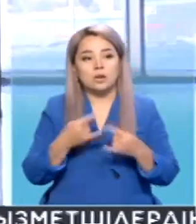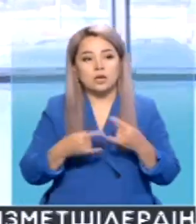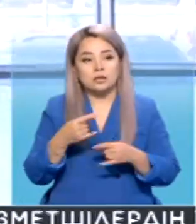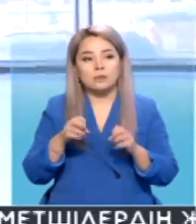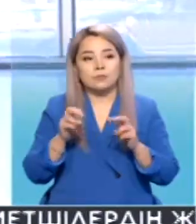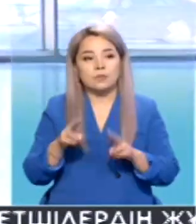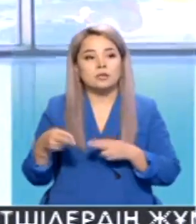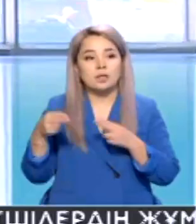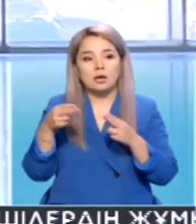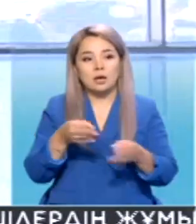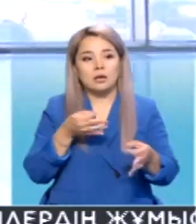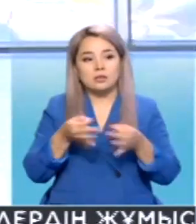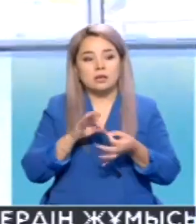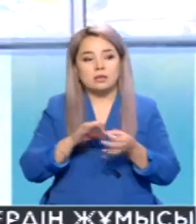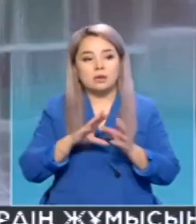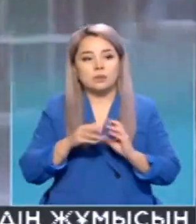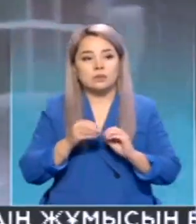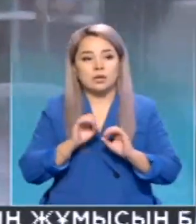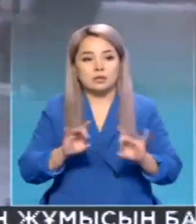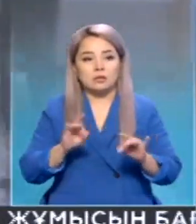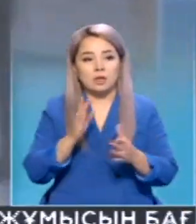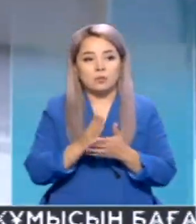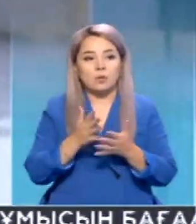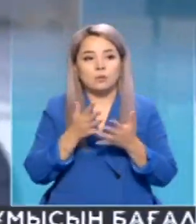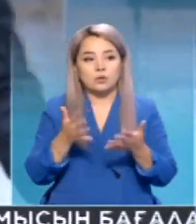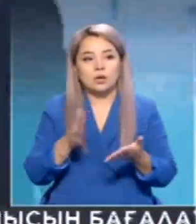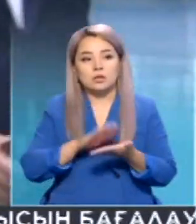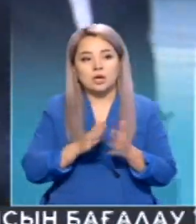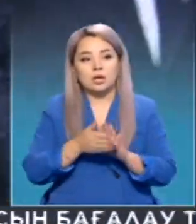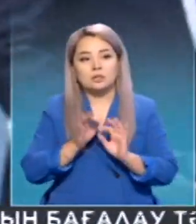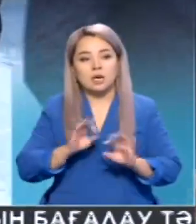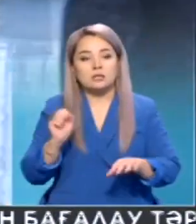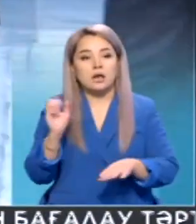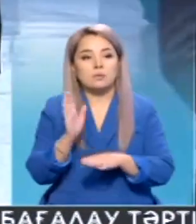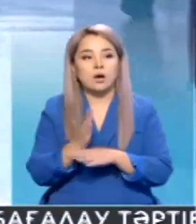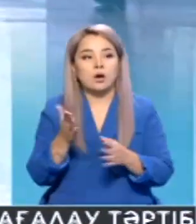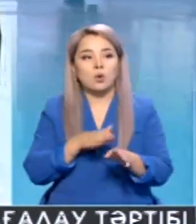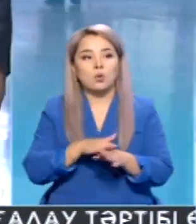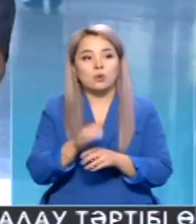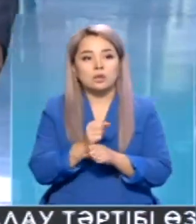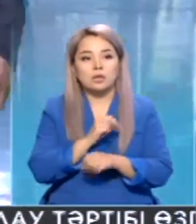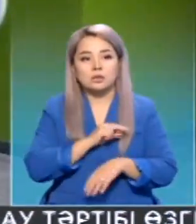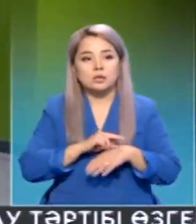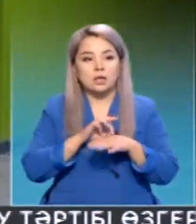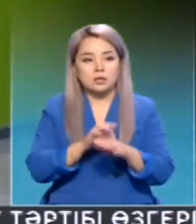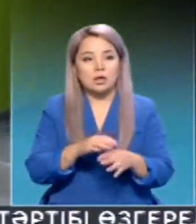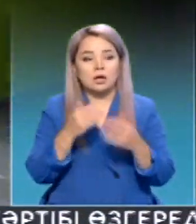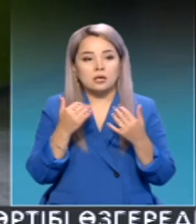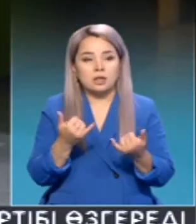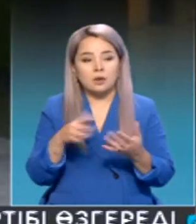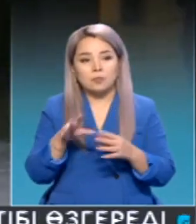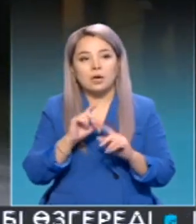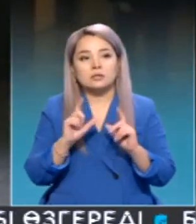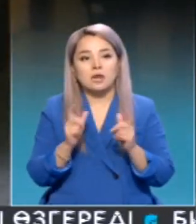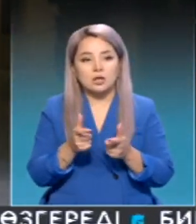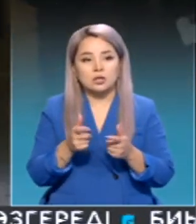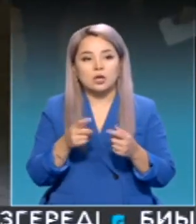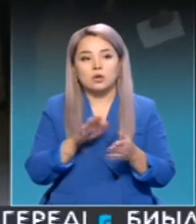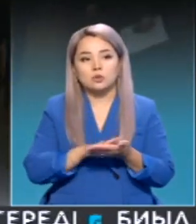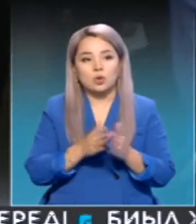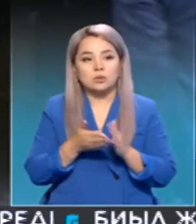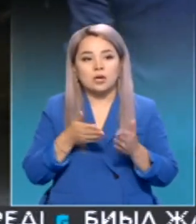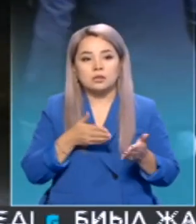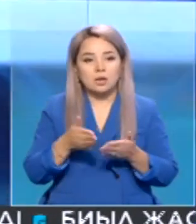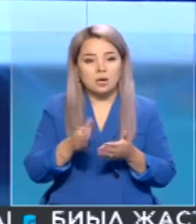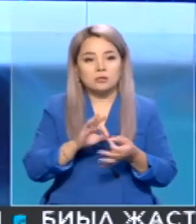рет кең көлемді сұхбат берді. Президенттің лайықты тұрмыс турасындағы тапсырмасы қалай орындалып жатыр? Санкцияның салдарын қалай жойып, инфляциямен